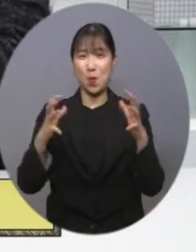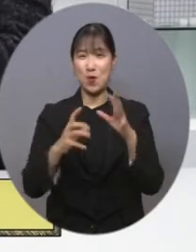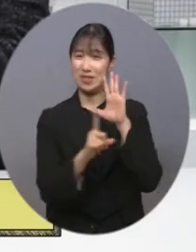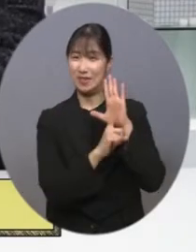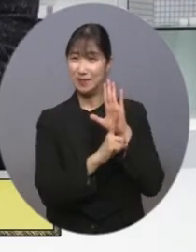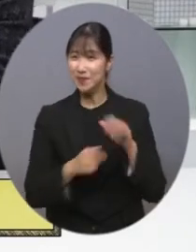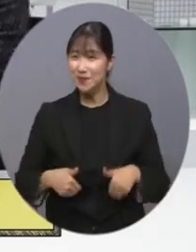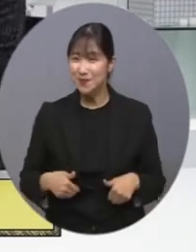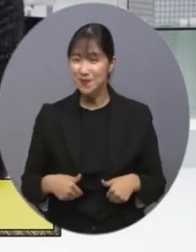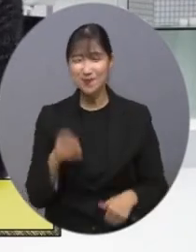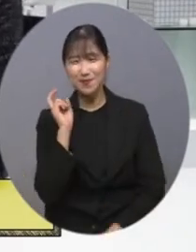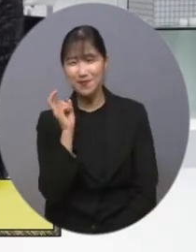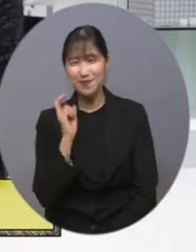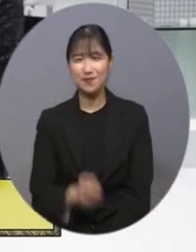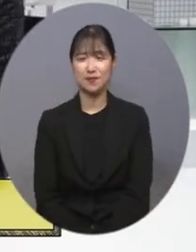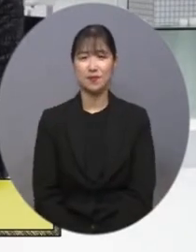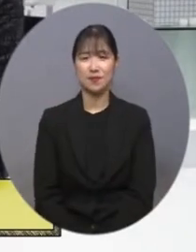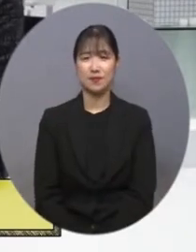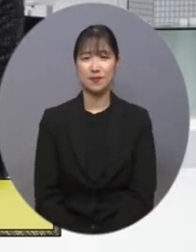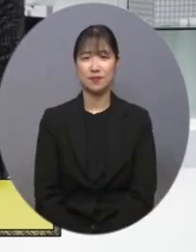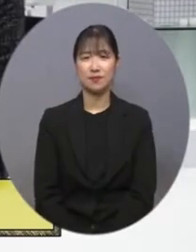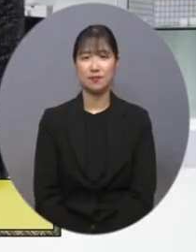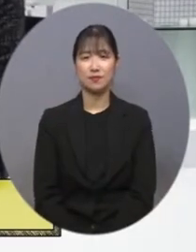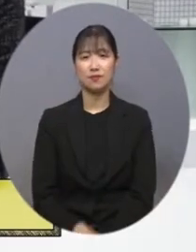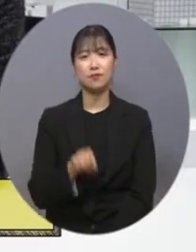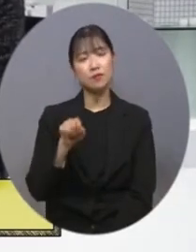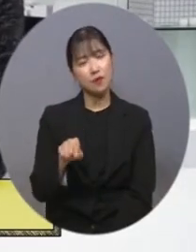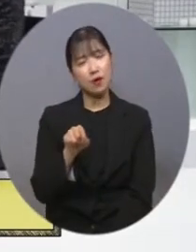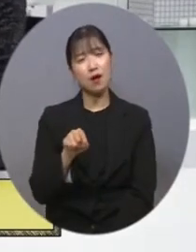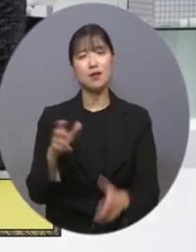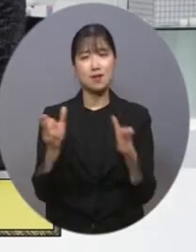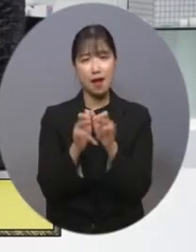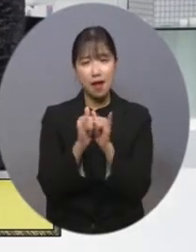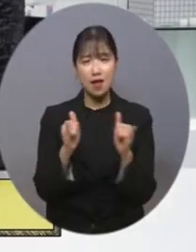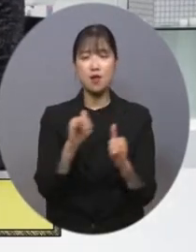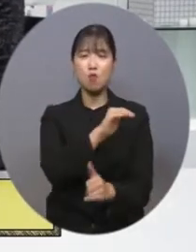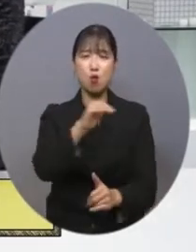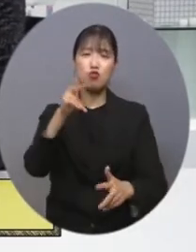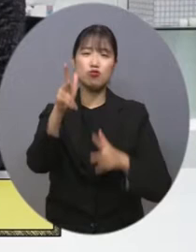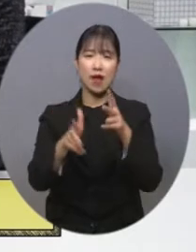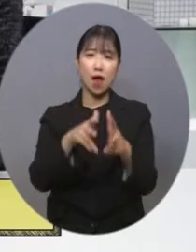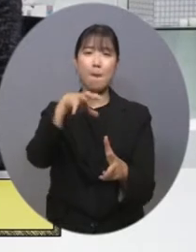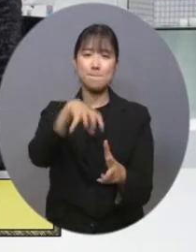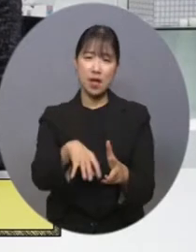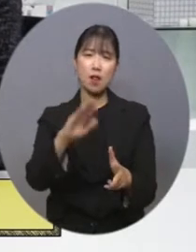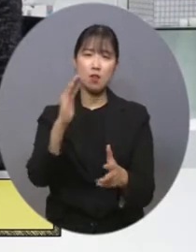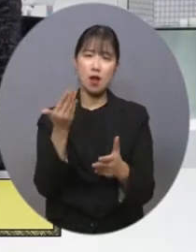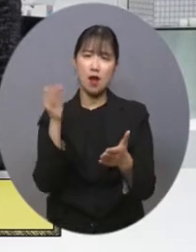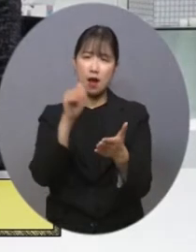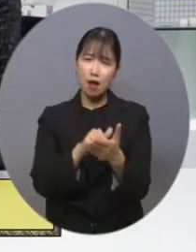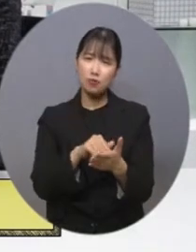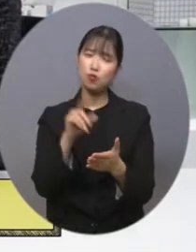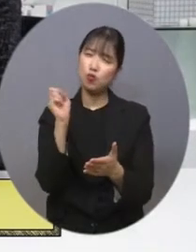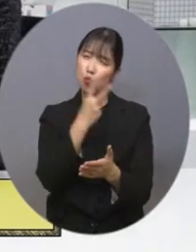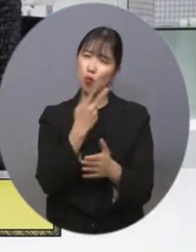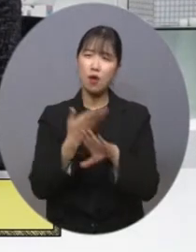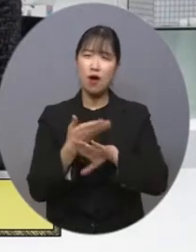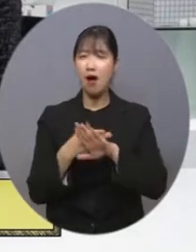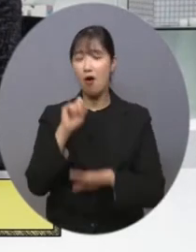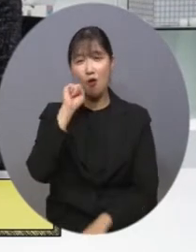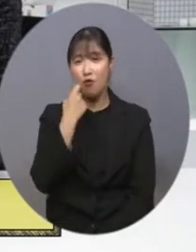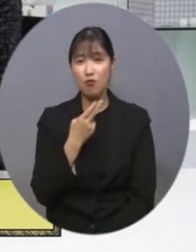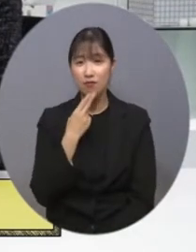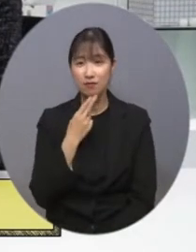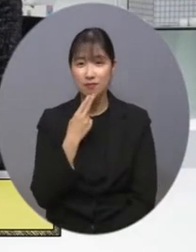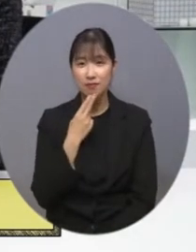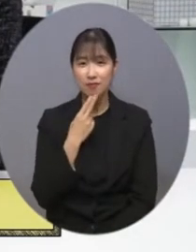한번. 네, 그러면은 이렇게 장애인 표준 사업장이 되기까지 그럼 또 별다른 또 어려움은